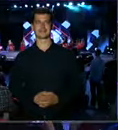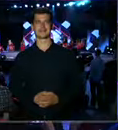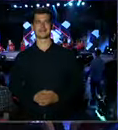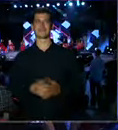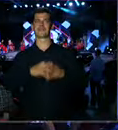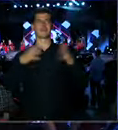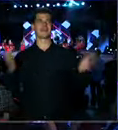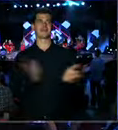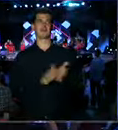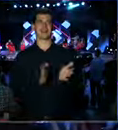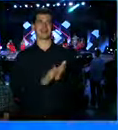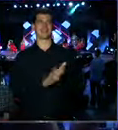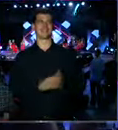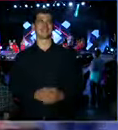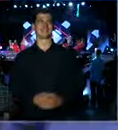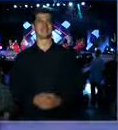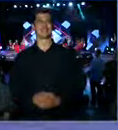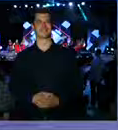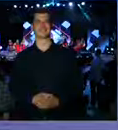Wielkie brawa!